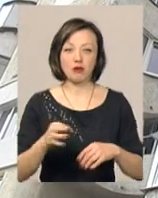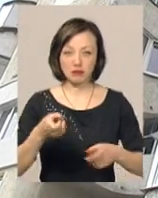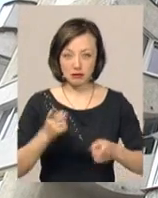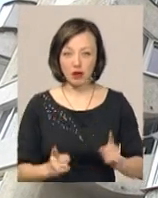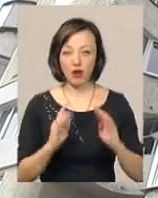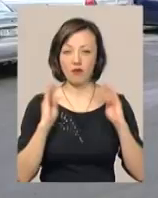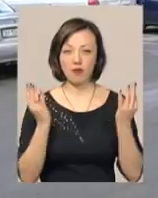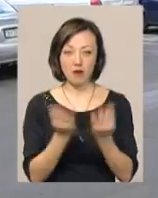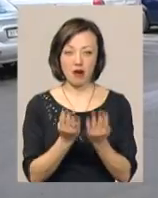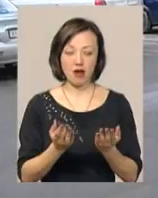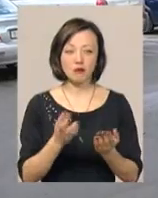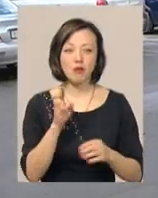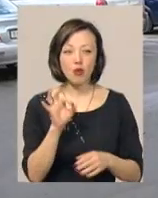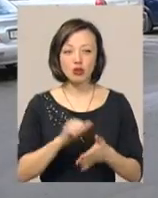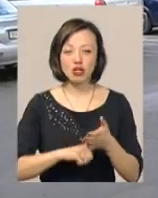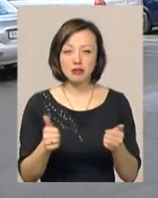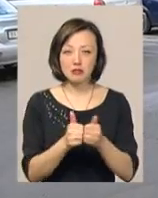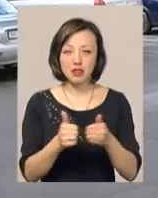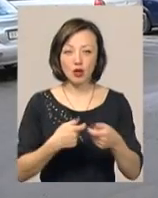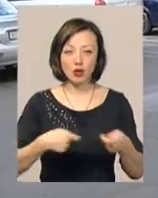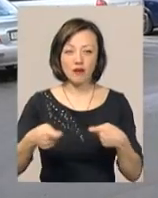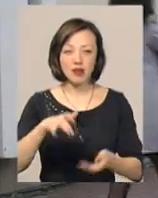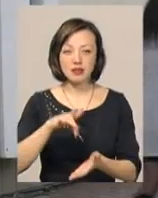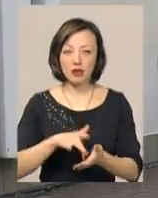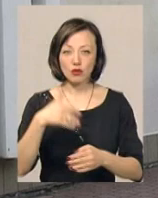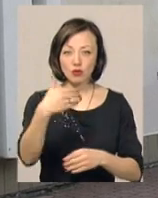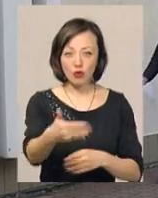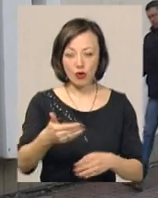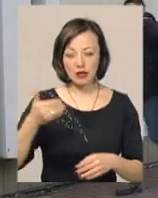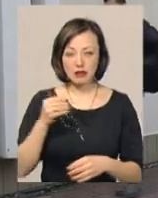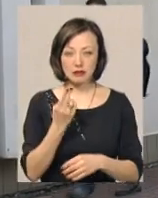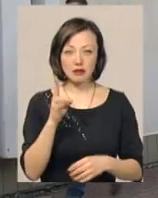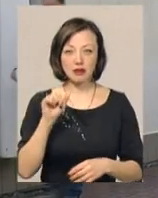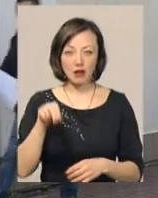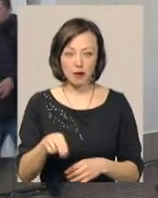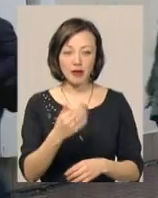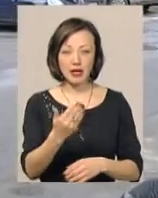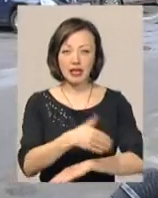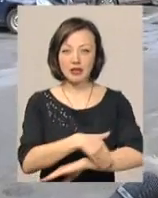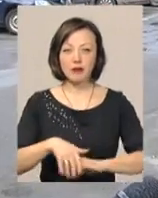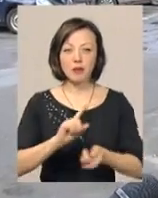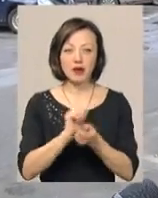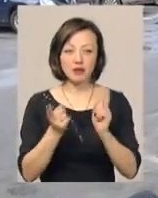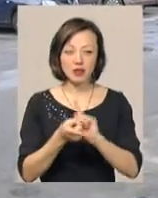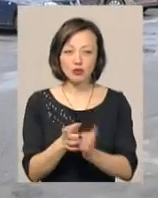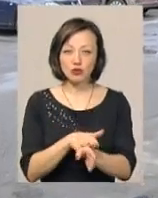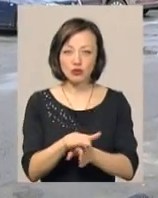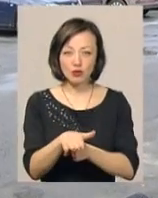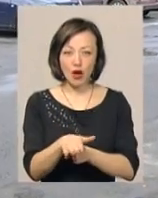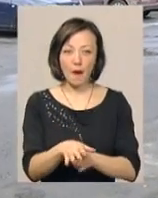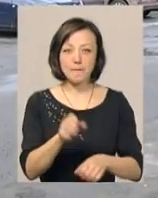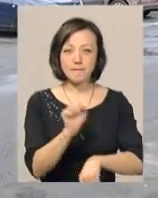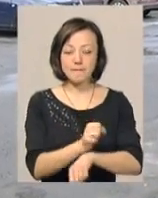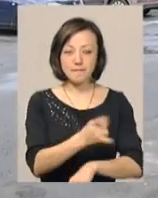як у ОСББ «Вікторія». Бо, каже, через близькість торговельного центру з одного боку та ЦНАПу з іншого, їхній двір перетворився на суцільну